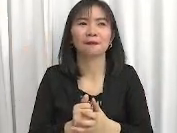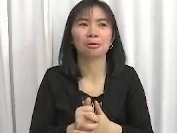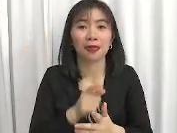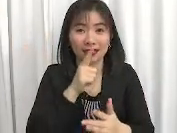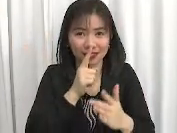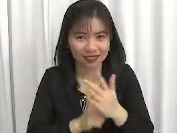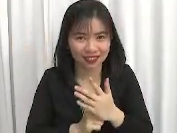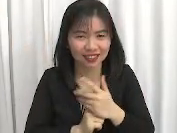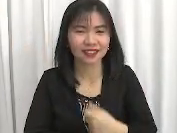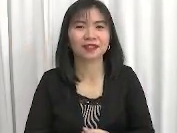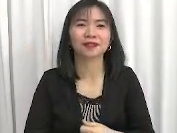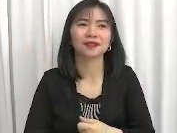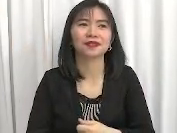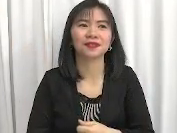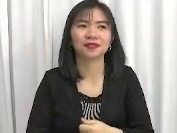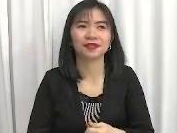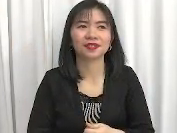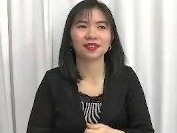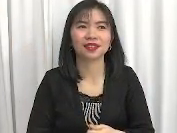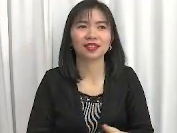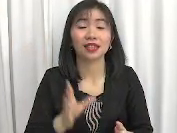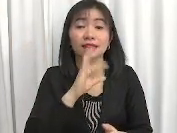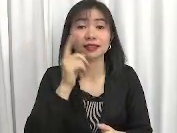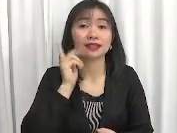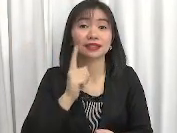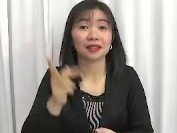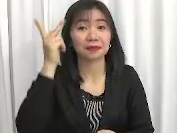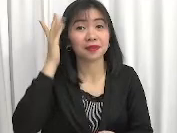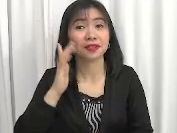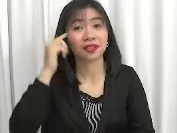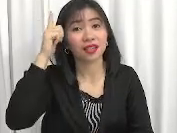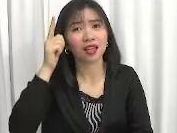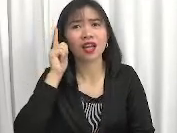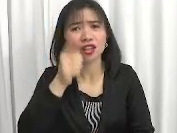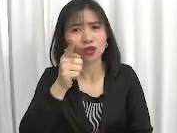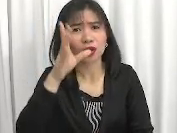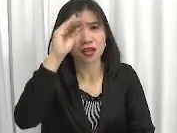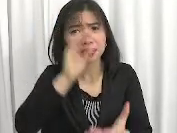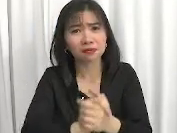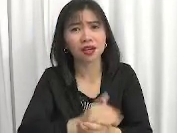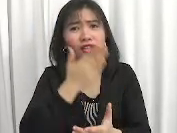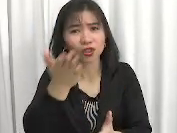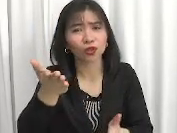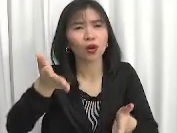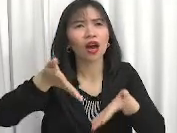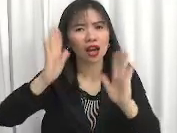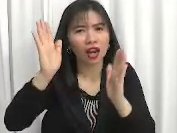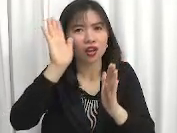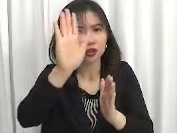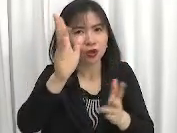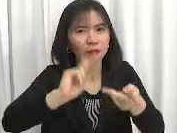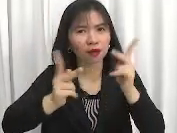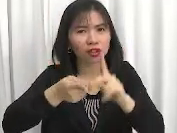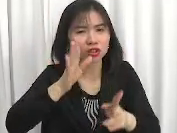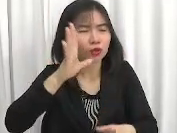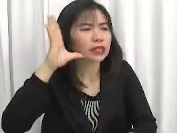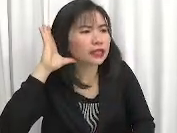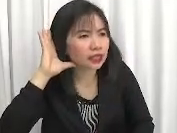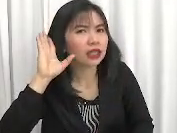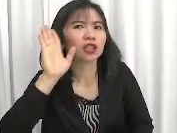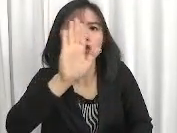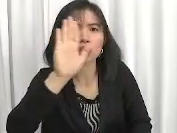kapatid? Ano nga, yan ang tinutsalabi ni Pastor. Iparinig mo yung panalangin mo sa iyong kasama. Amen. Kapag yun ang